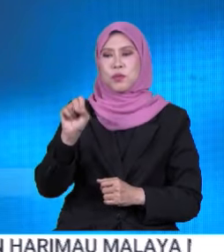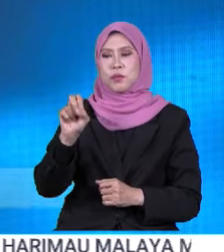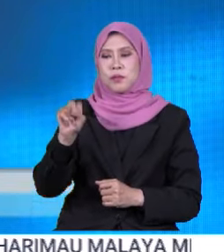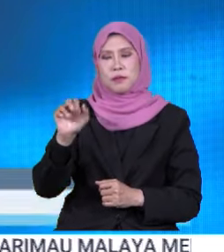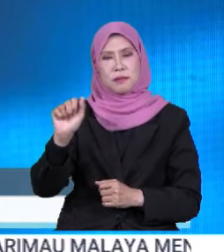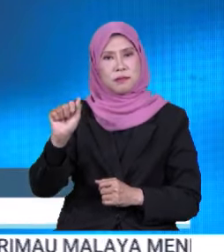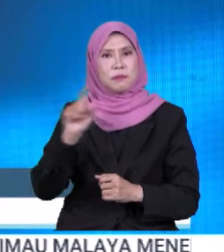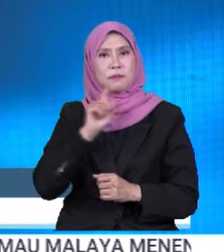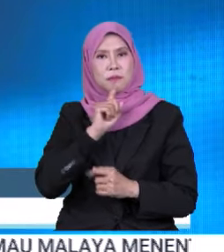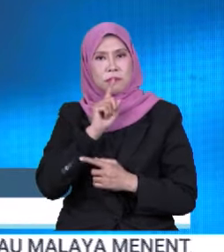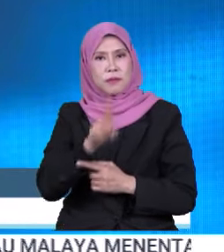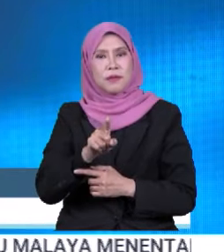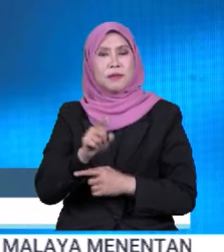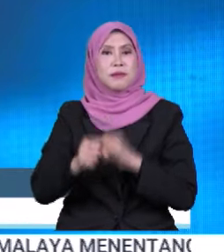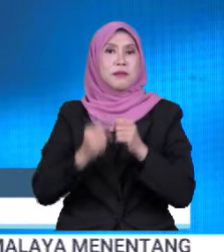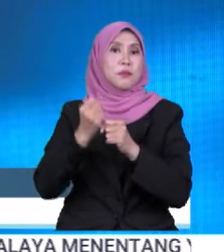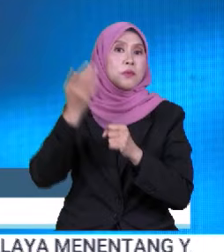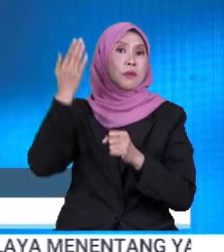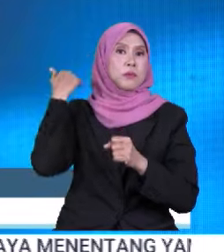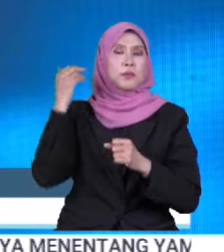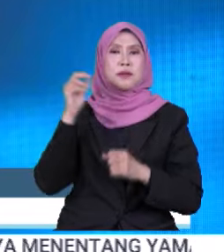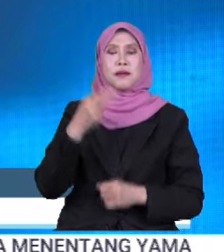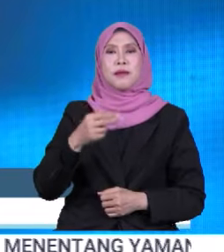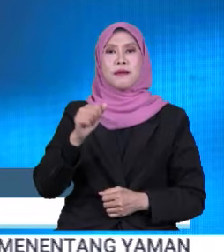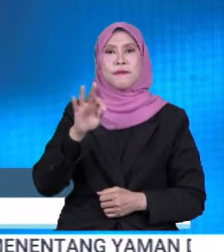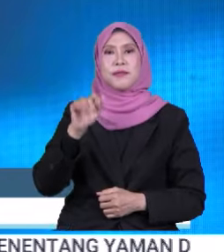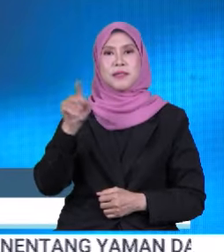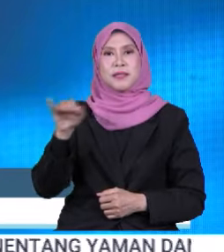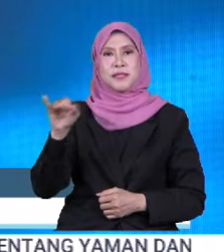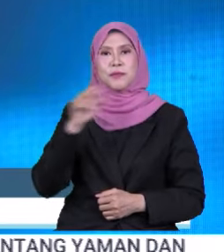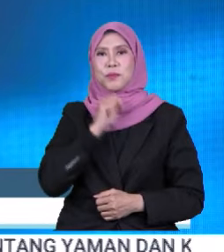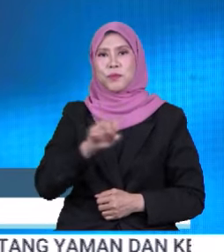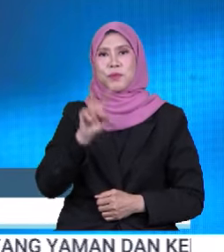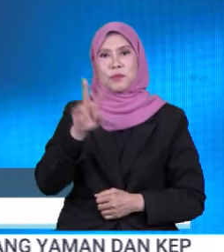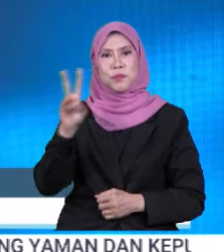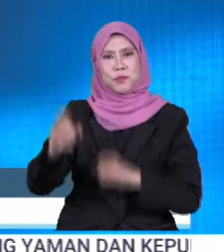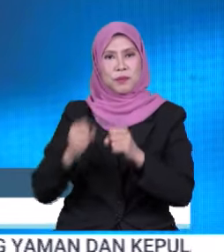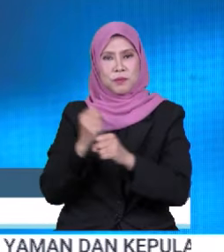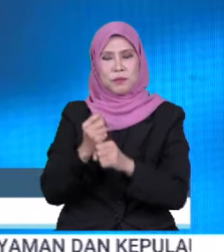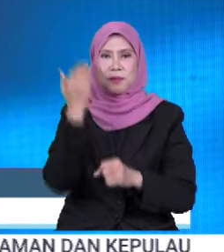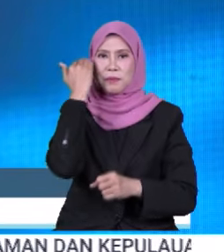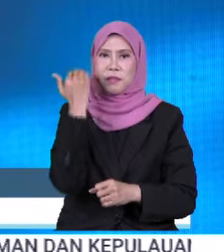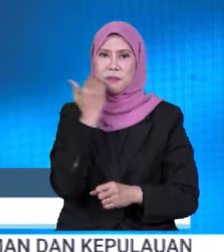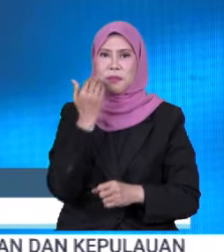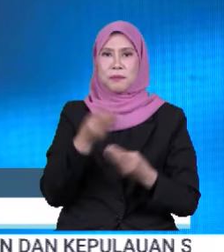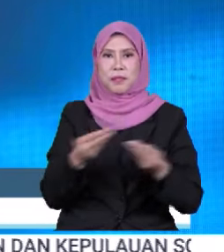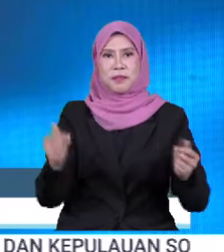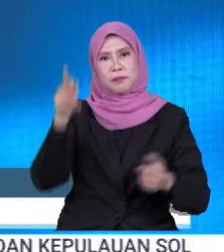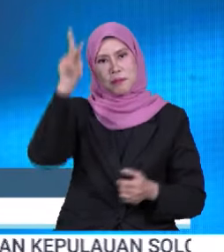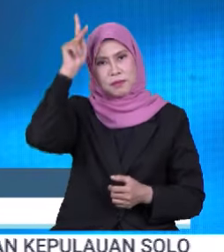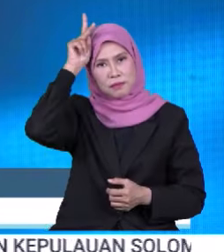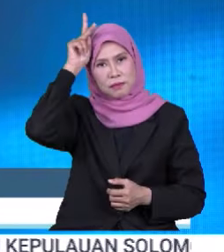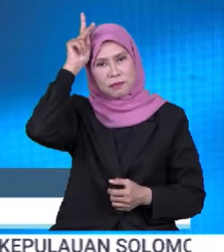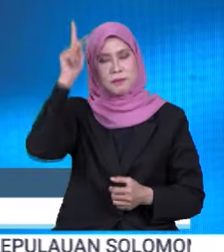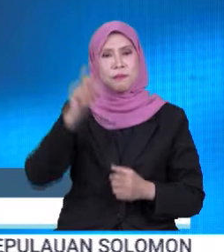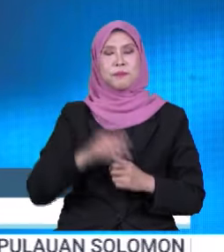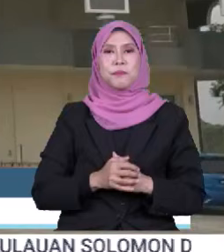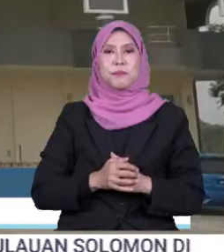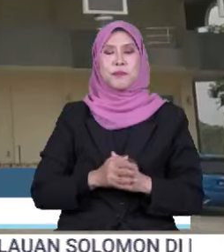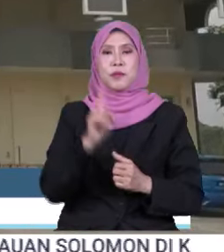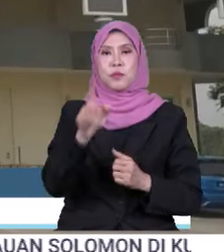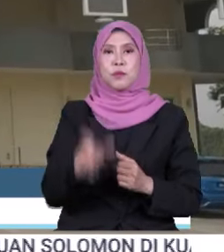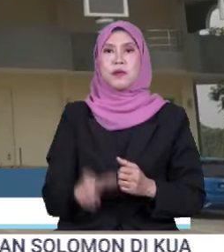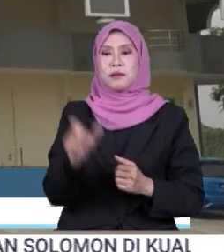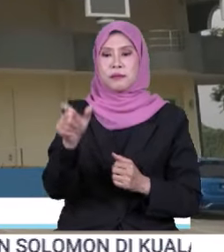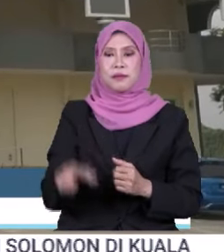Muhammad Naim tahun lalu. Tertuduh Muhammad Hafizi Muhammad Arifin, 27 tahun, membuat pengakuan itu di Mahkamah Stesen Pasir Mas, Kelantan. Seorang lagi